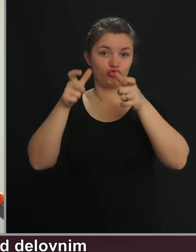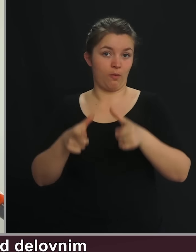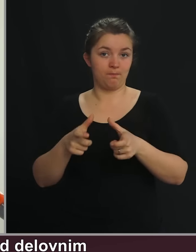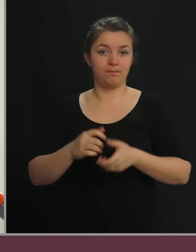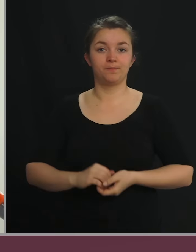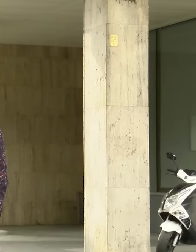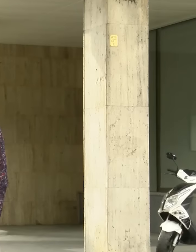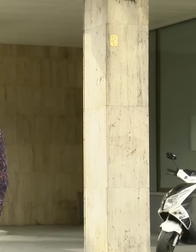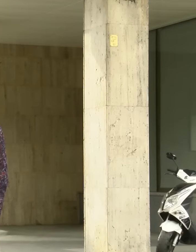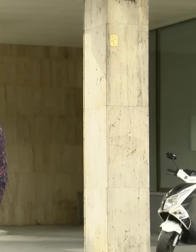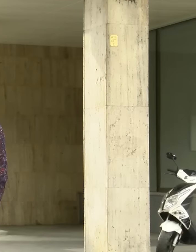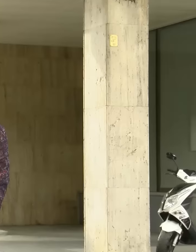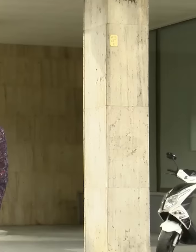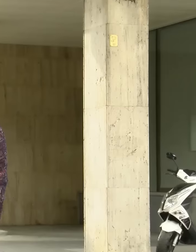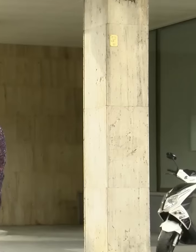socialnim sodiščem.